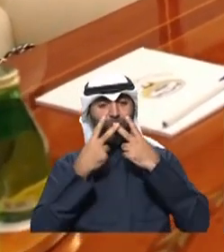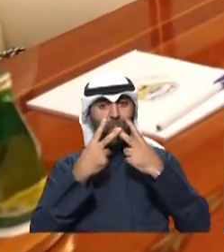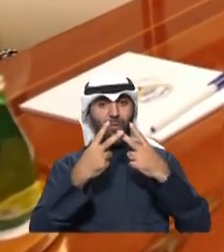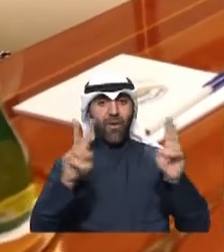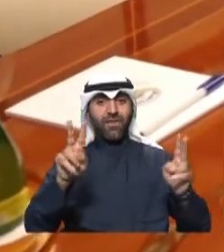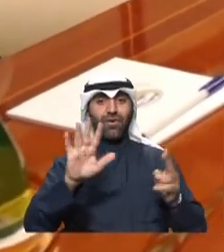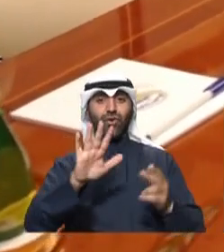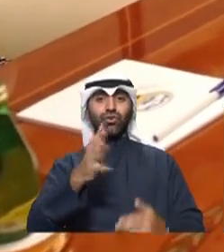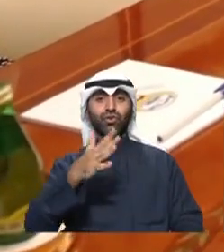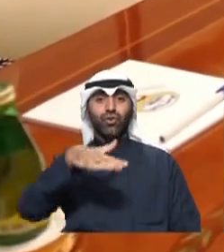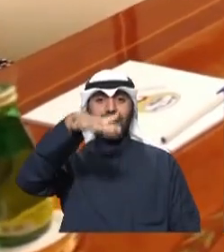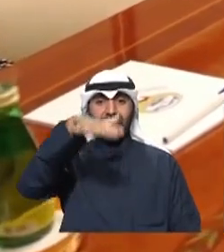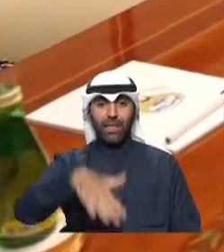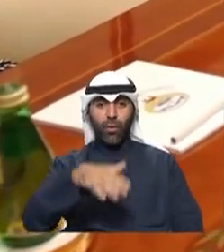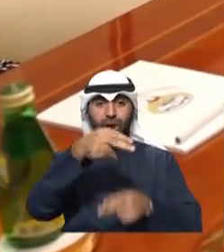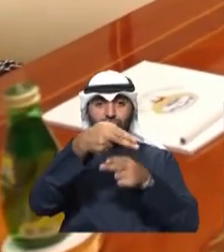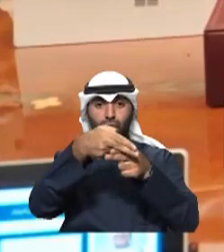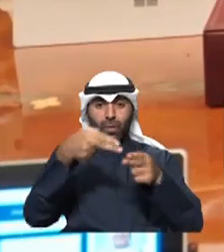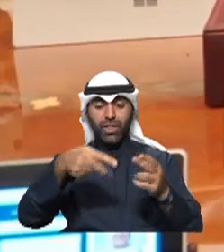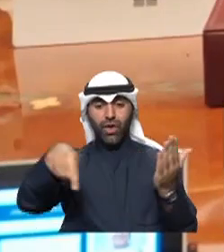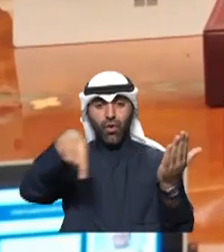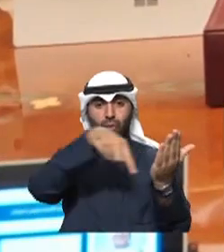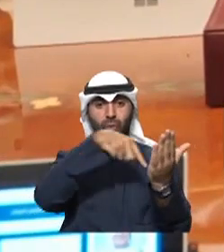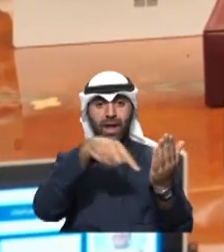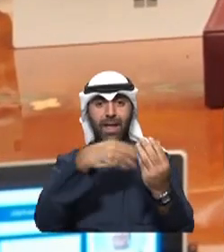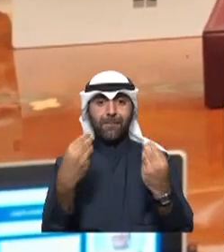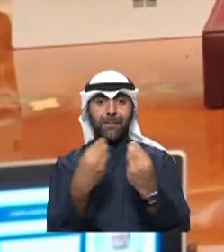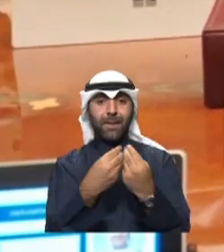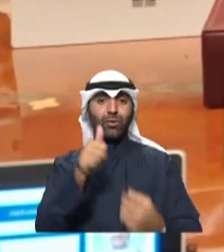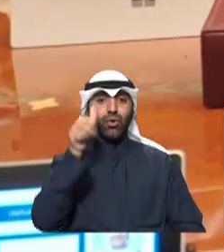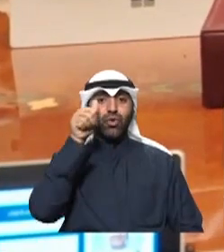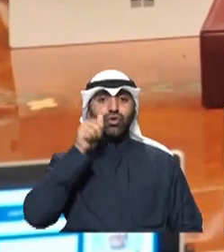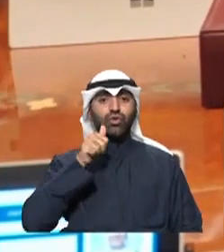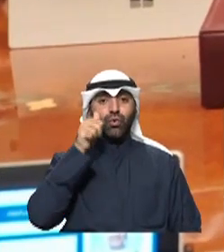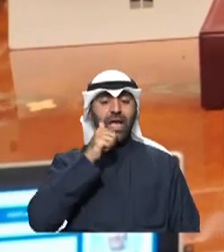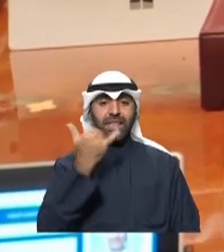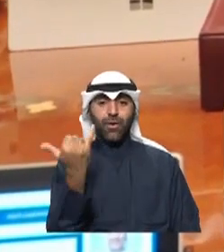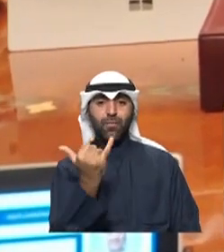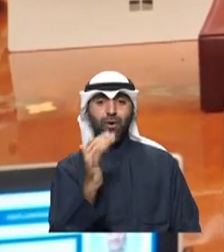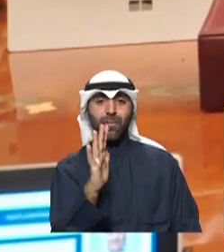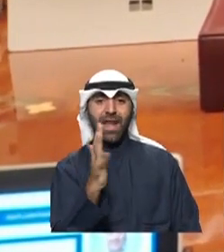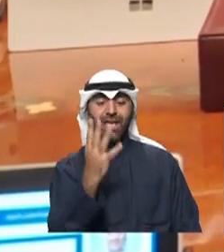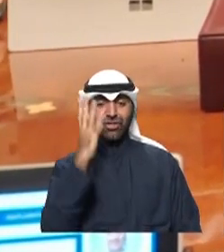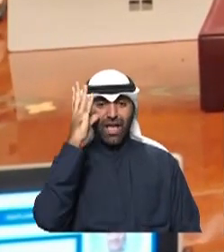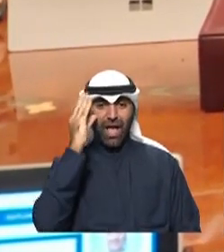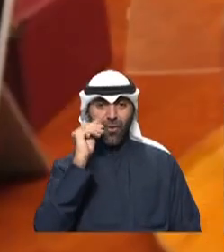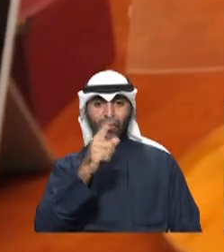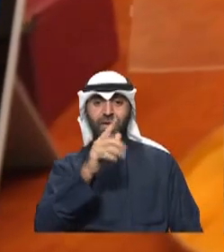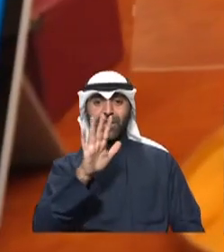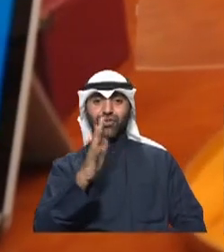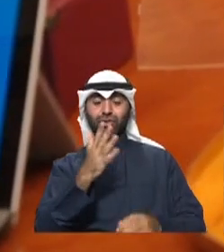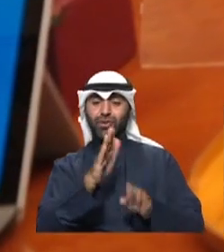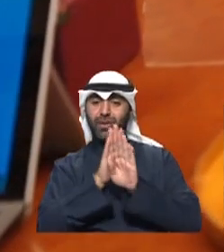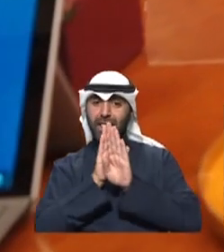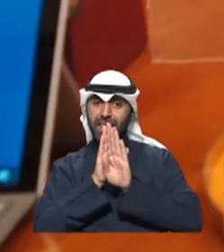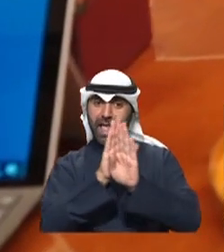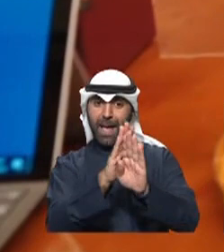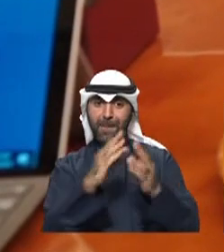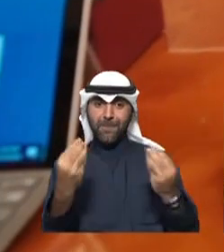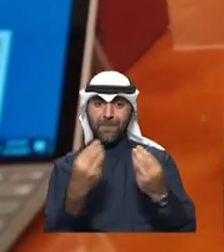جمهوريه السودان الشقيقه مشيدا بهذا الاتفاق الذي يشكل خطوه مهمه نحو تحقيق الوثاق الوطني